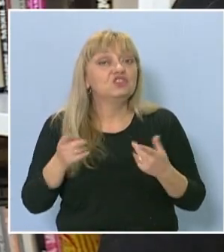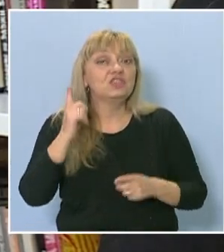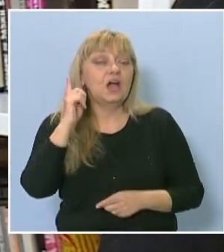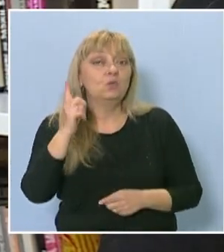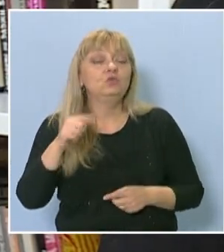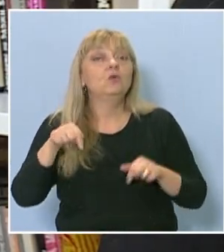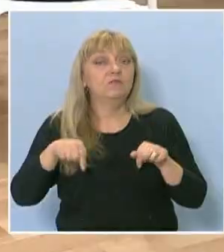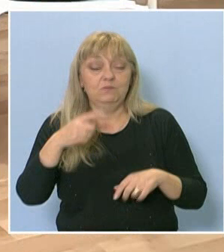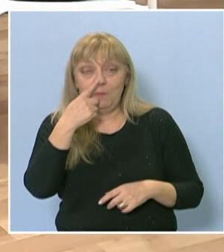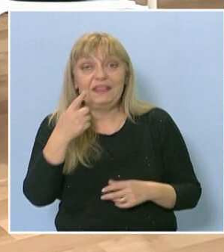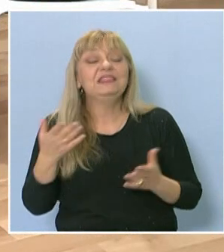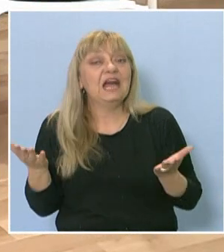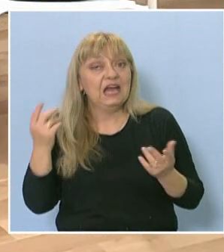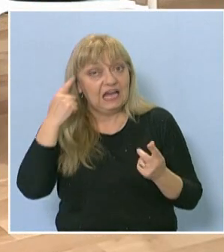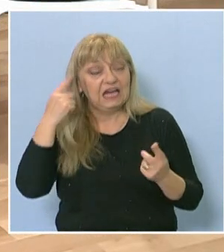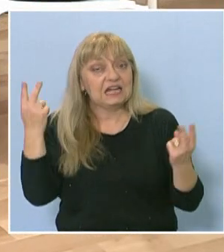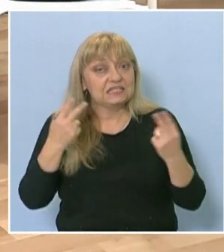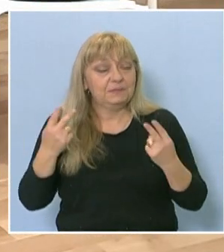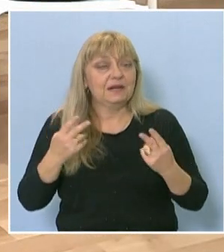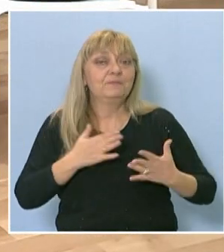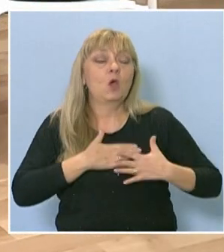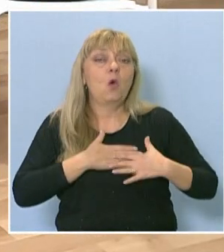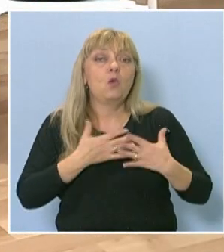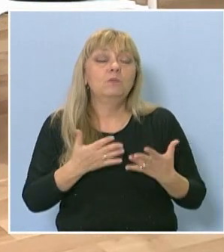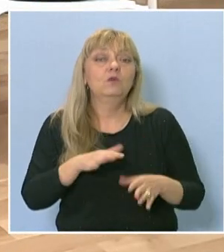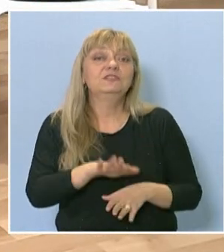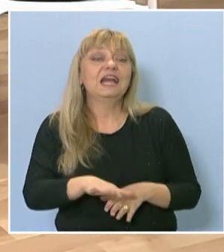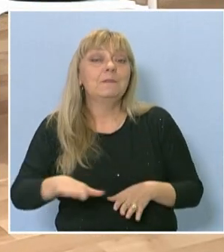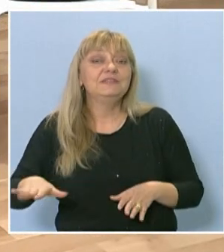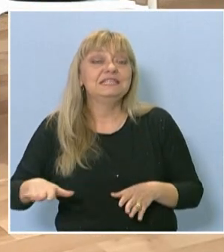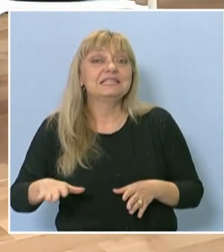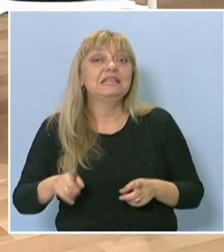момента разбират. Любовта към децата е това, което ме накара